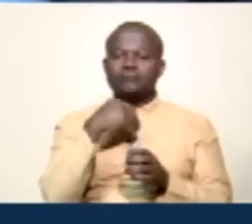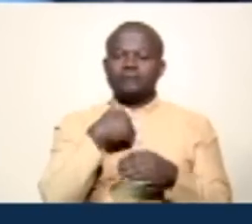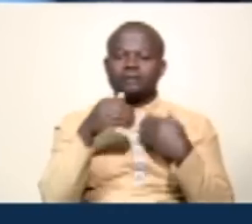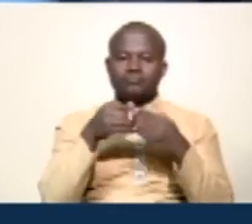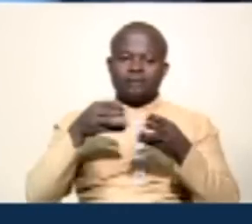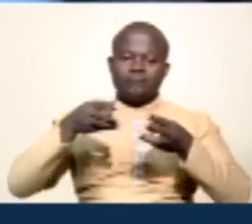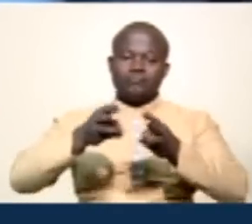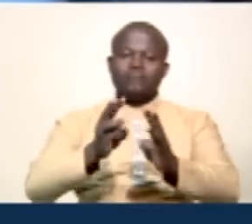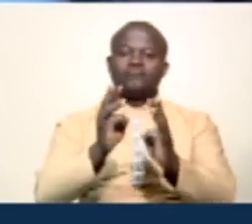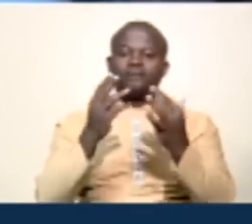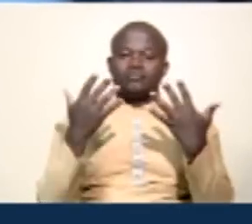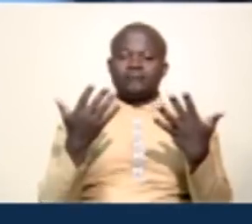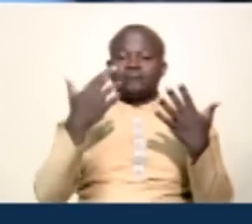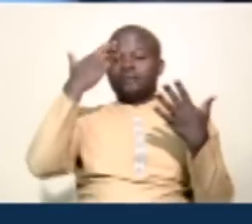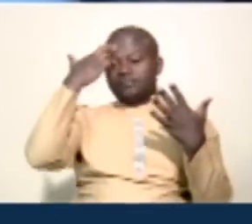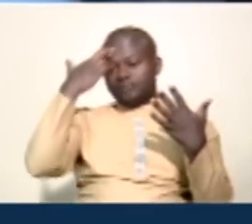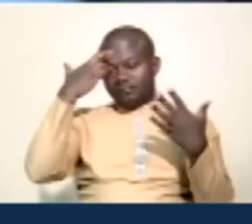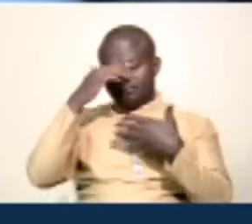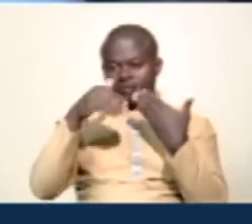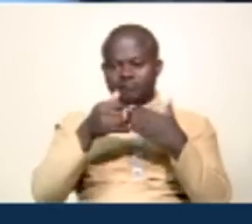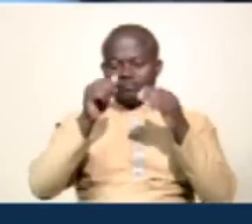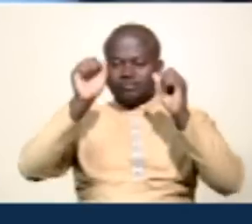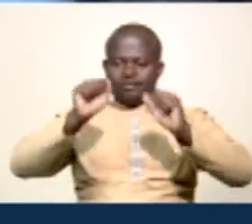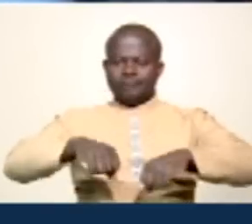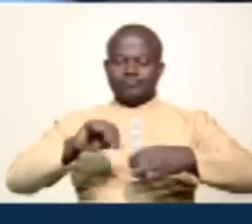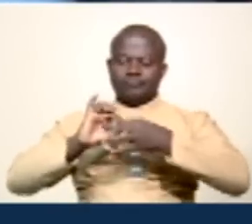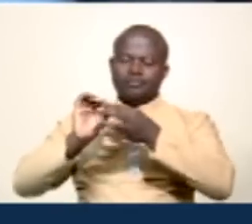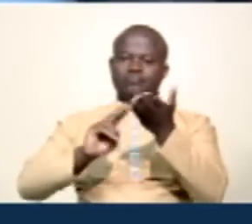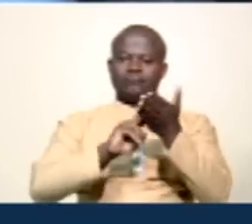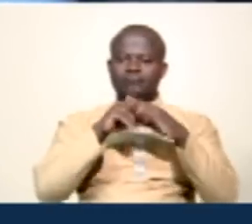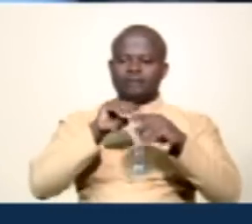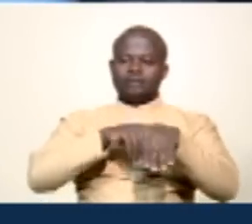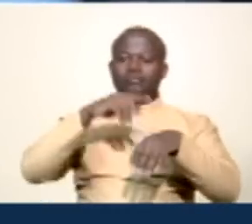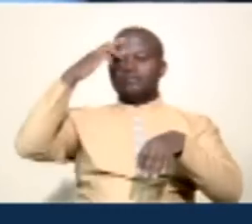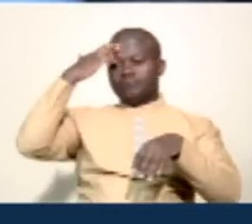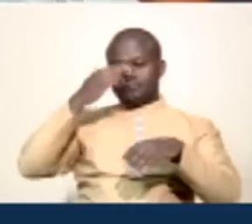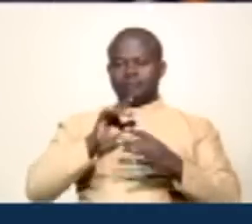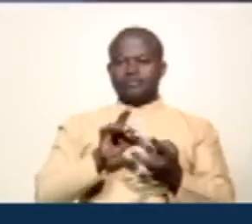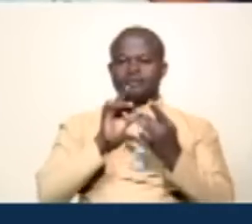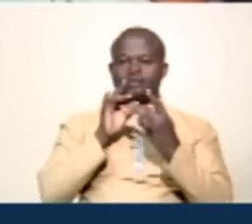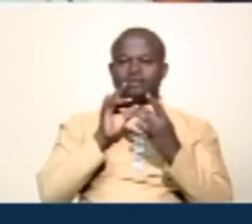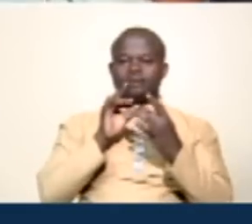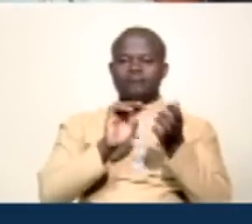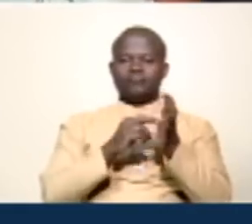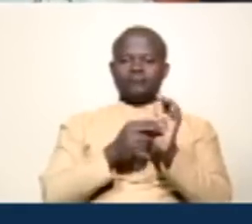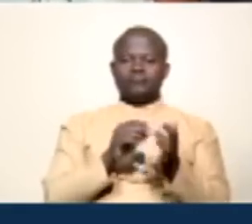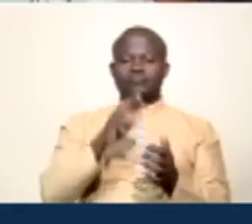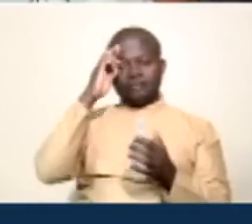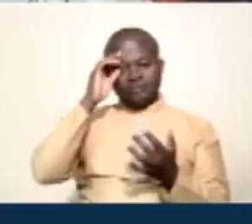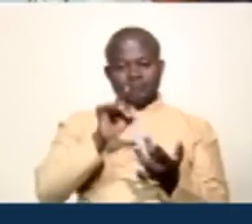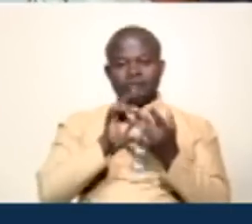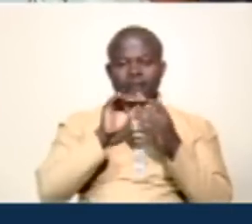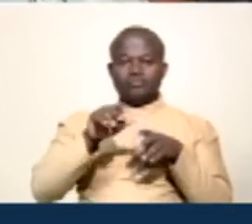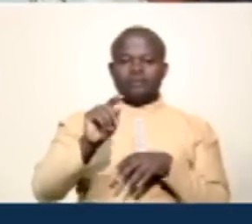uburyo nk'urwibutso bashobora kwifashisha mu gihe cyo kwibuka rwihariye, ndavuga urwibutso rwihariye rwa